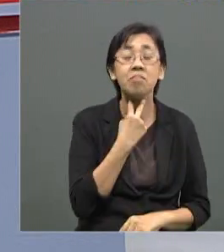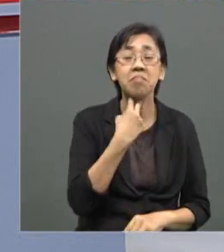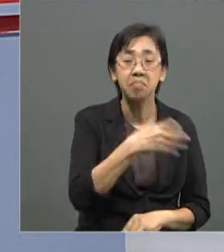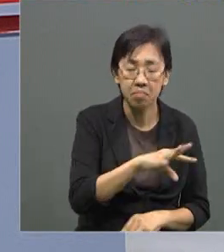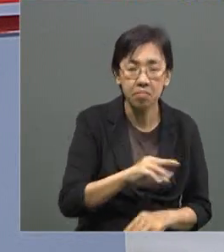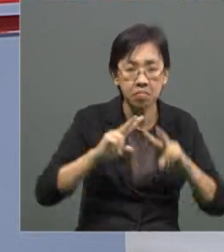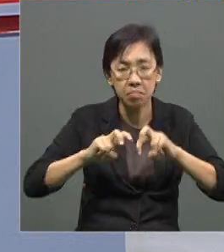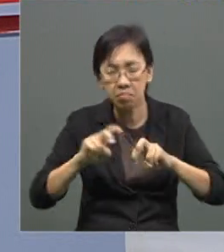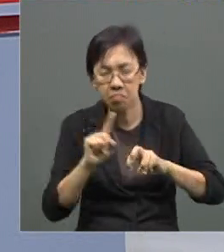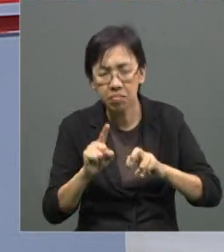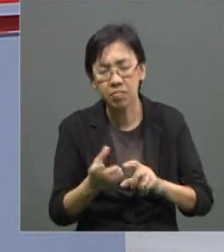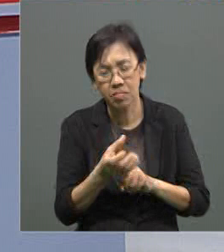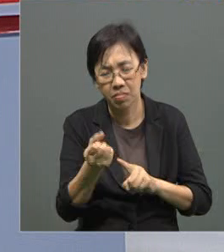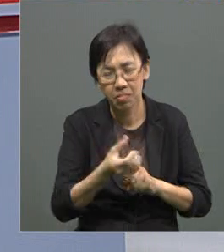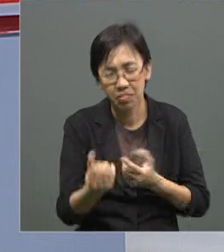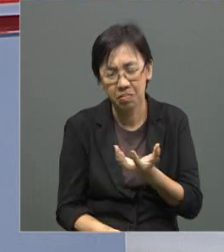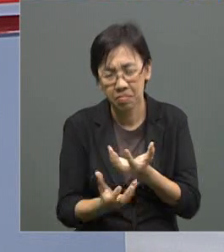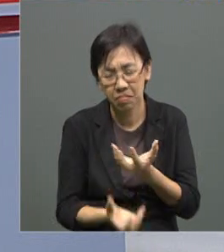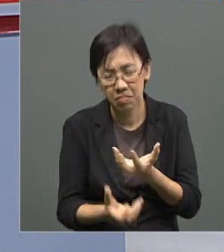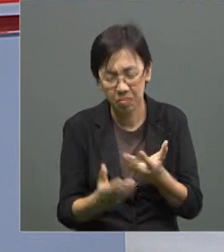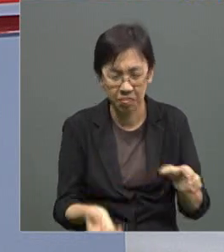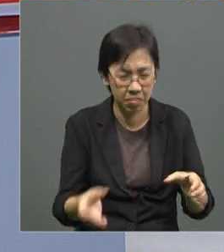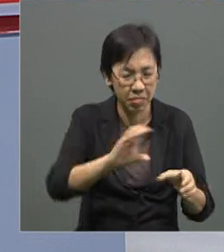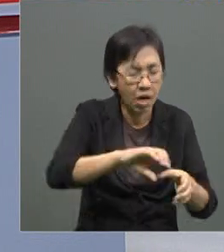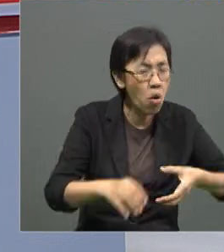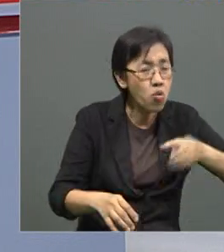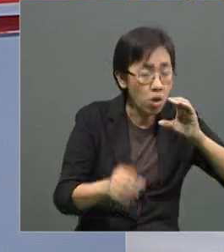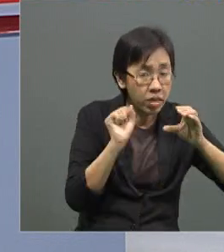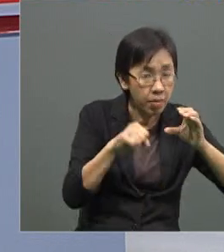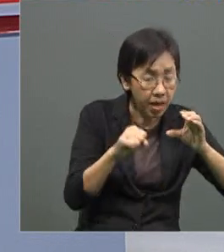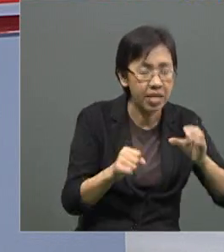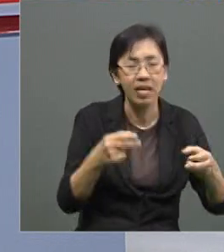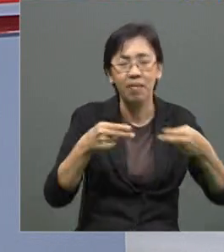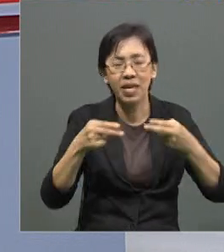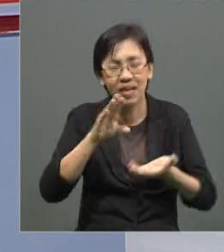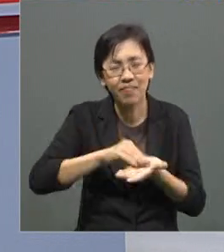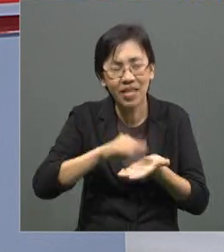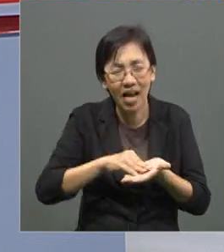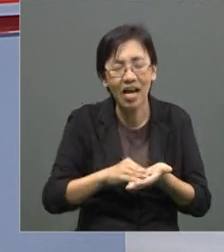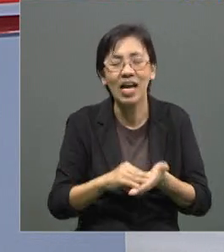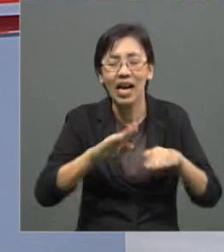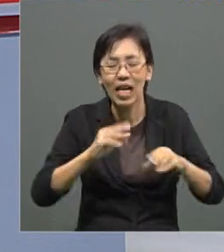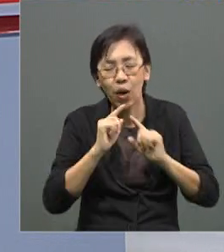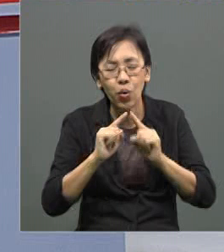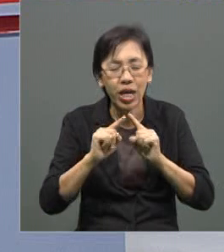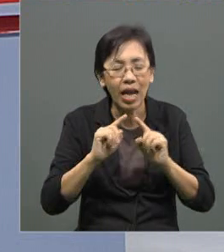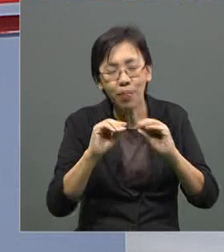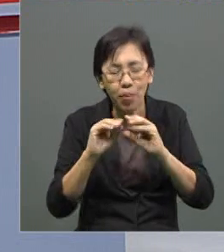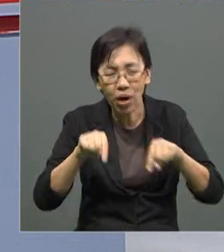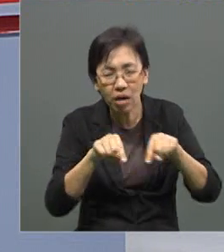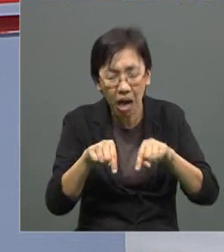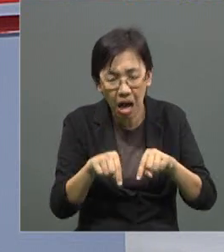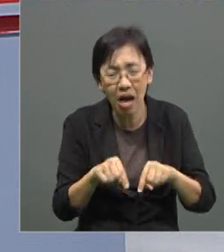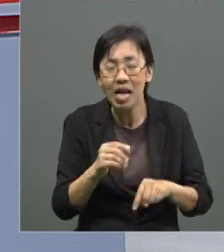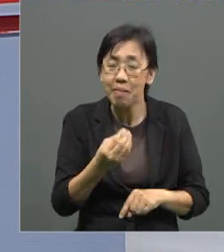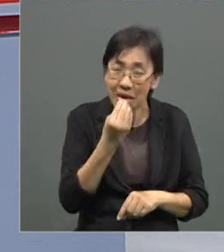เรื่องของการดื่มน้ำท่อมอะไรต่างๆด้วยหรือไม่เพราะก่อนหน้านี้ที่มีคลิปเสียงหลุดออกมาที่เด็กๆเขาคุยกันใช่มยถามว่ากินอะไรไปก่อนหรือ